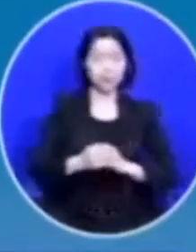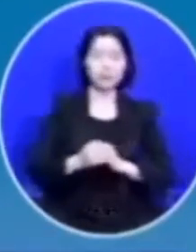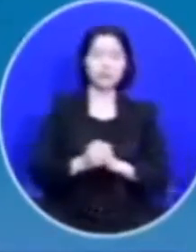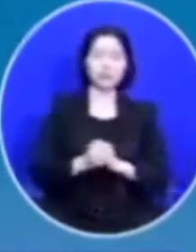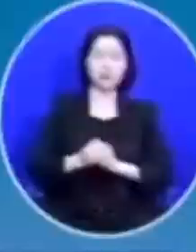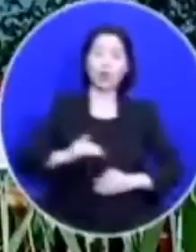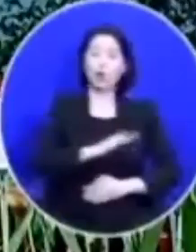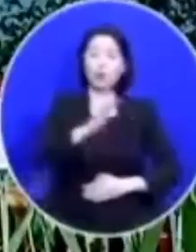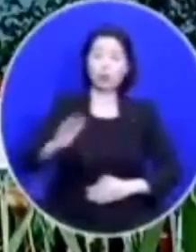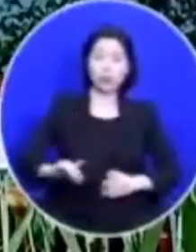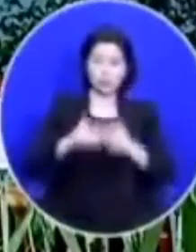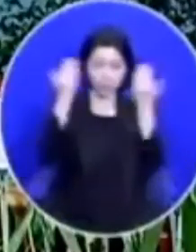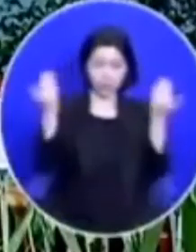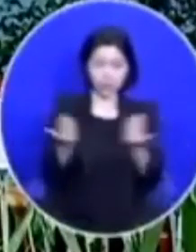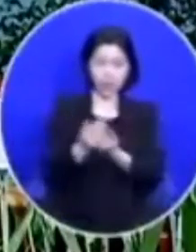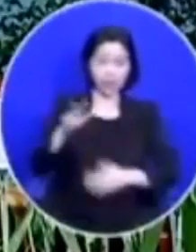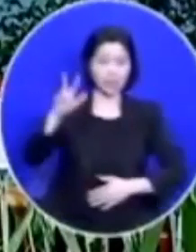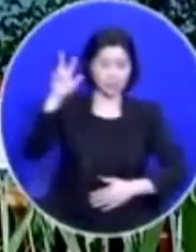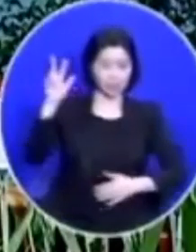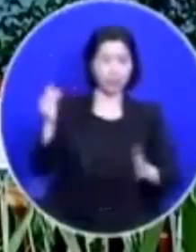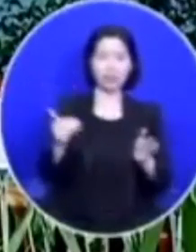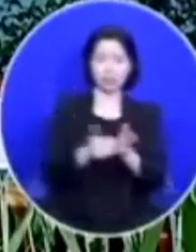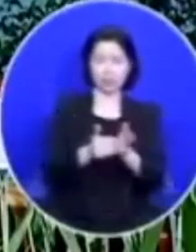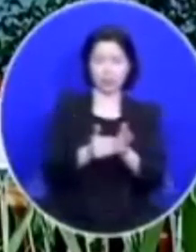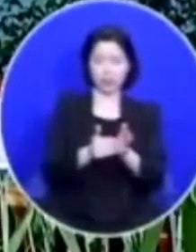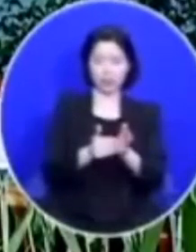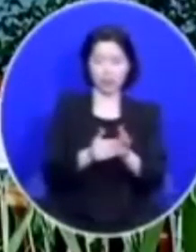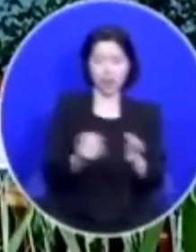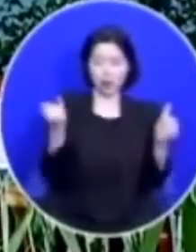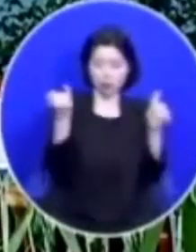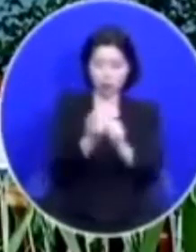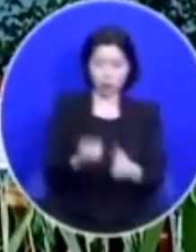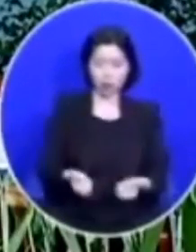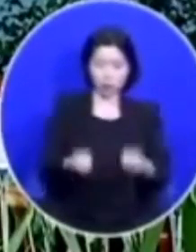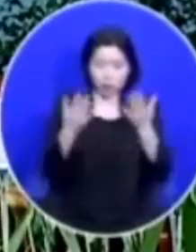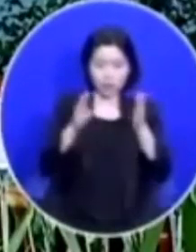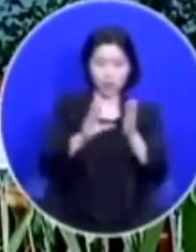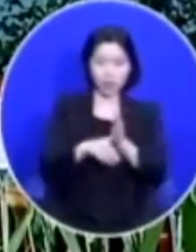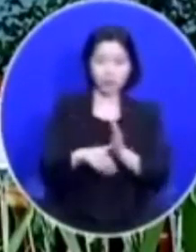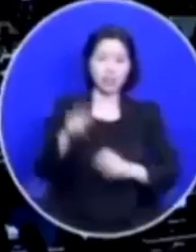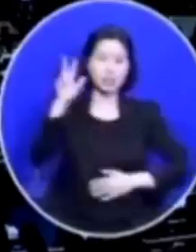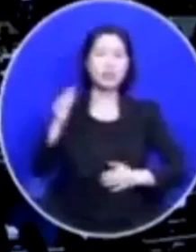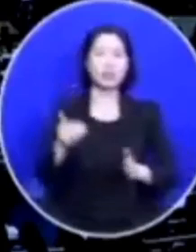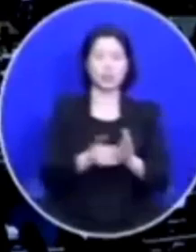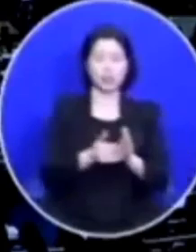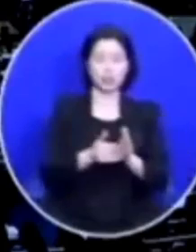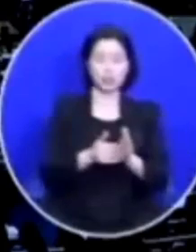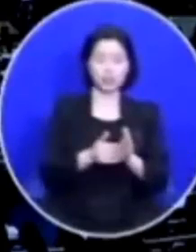우리는 다 이미 서약한 사람들입니다 결혼할 때 다 서양 했습니다